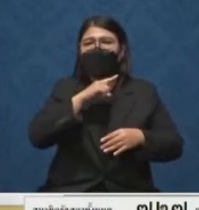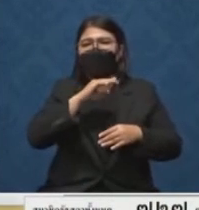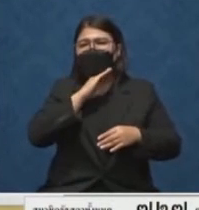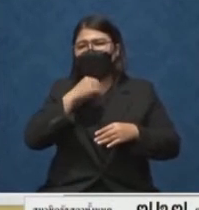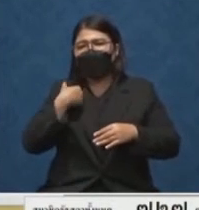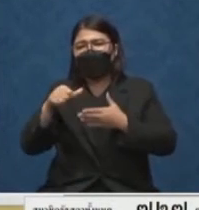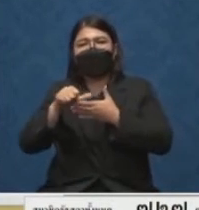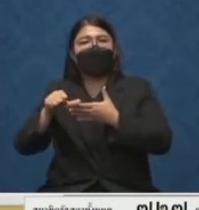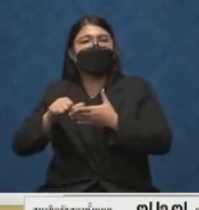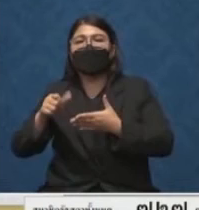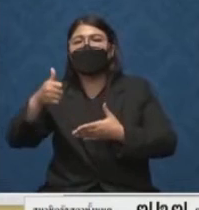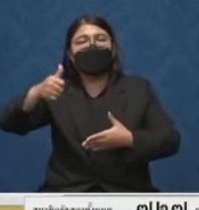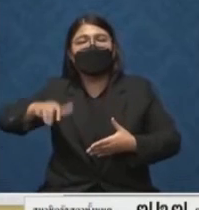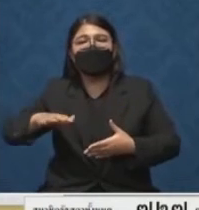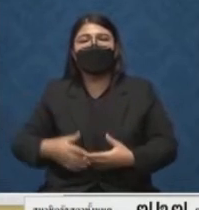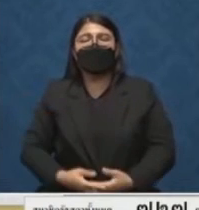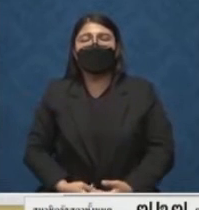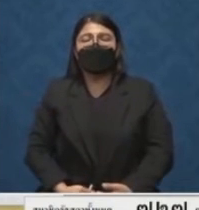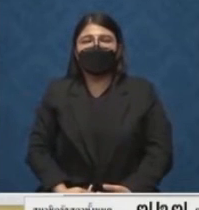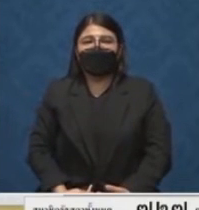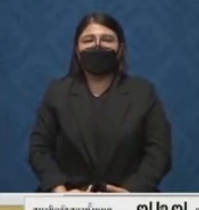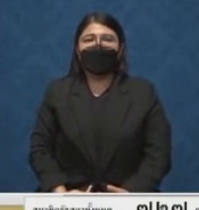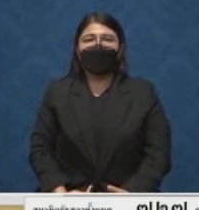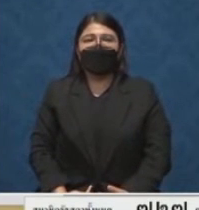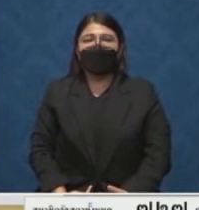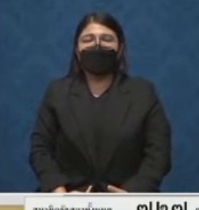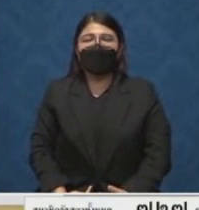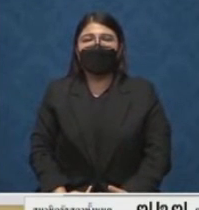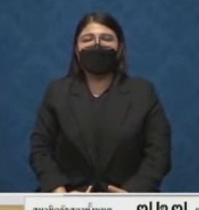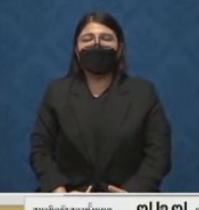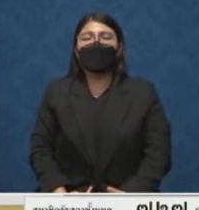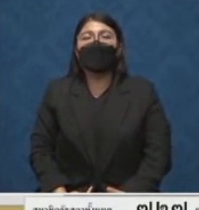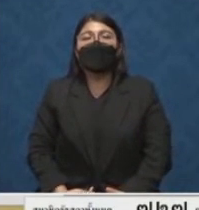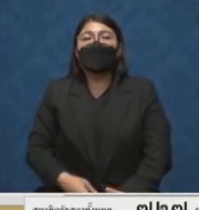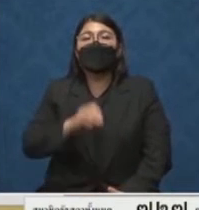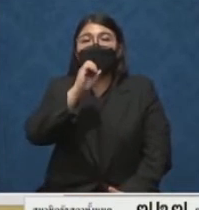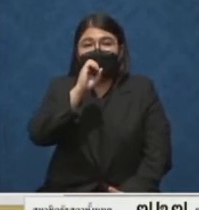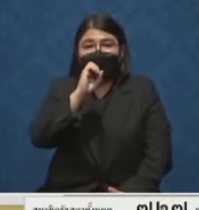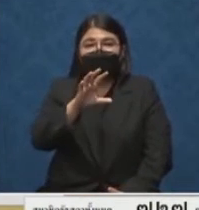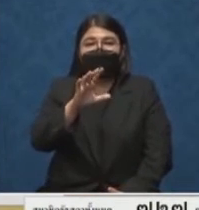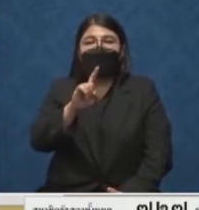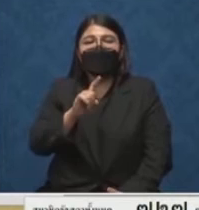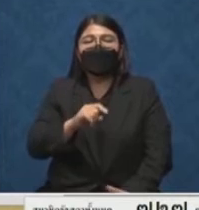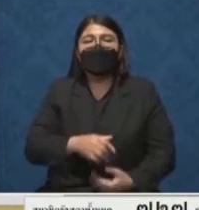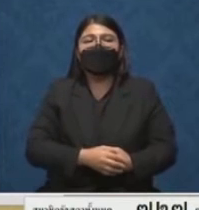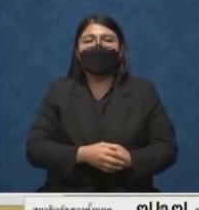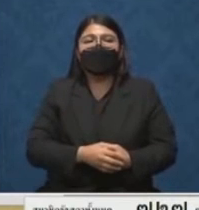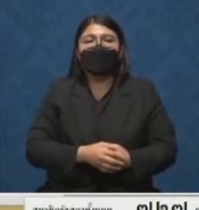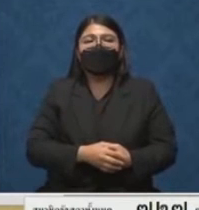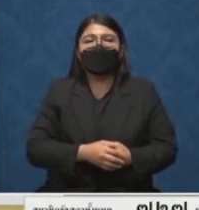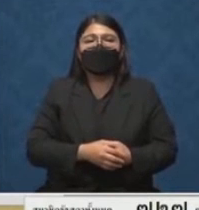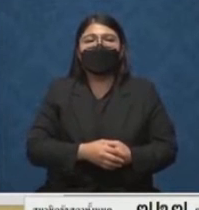ได้เลยรกฐานโณผมก็ขอกสรุปคำเห็นสท้ายั้น simplify ควเรีนndั gemeinsามเหนทยัเสน compart